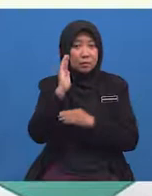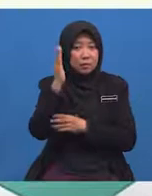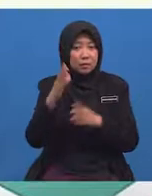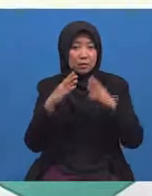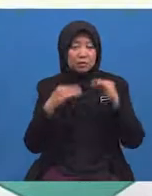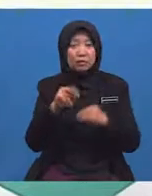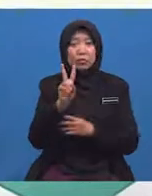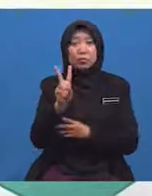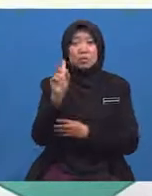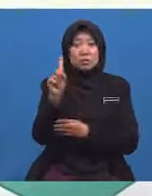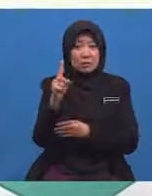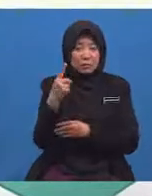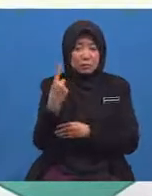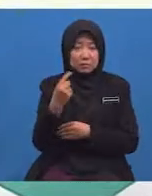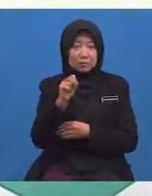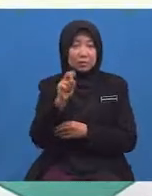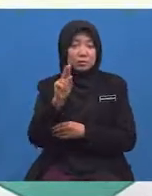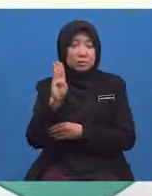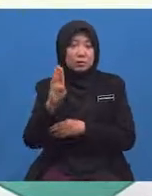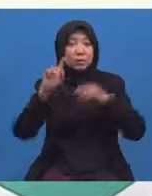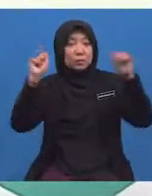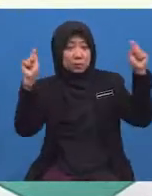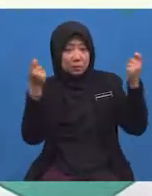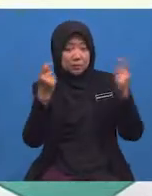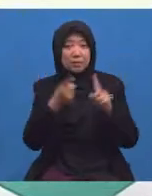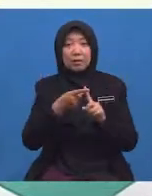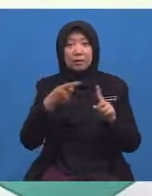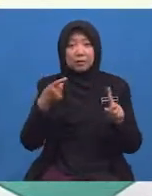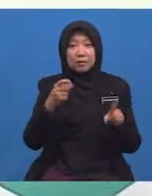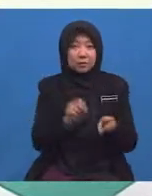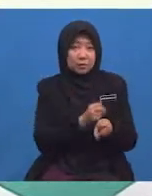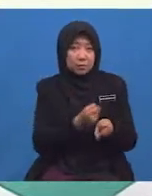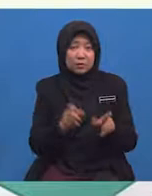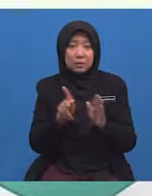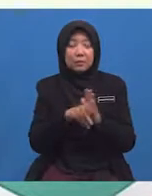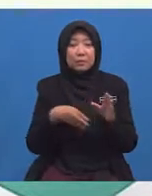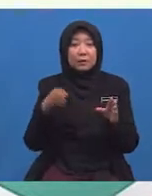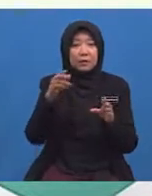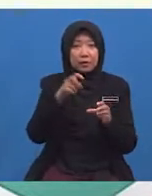dua sahaja subtopik dari aspek sosial yang berkait dengan